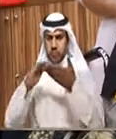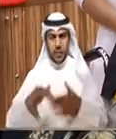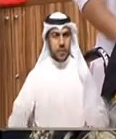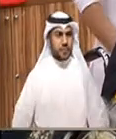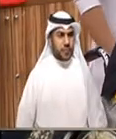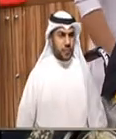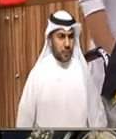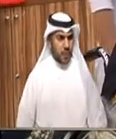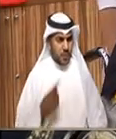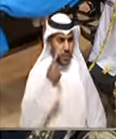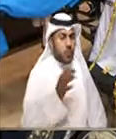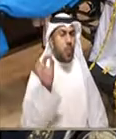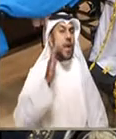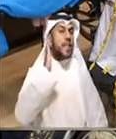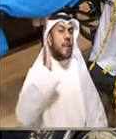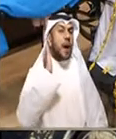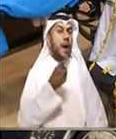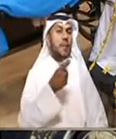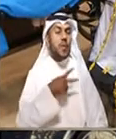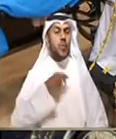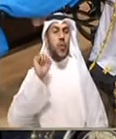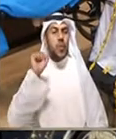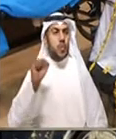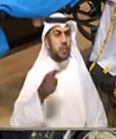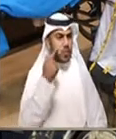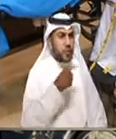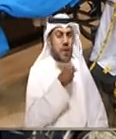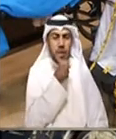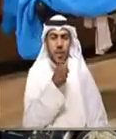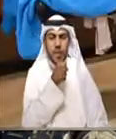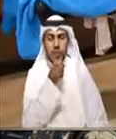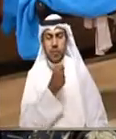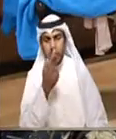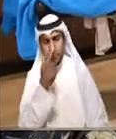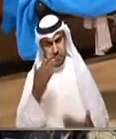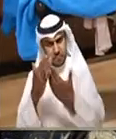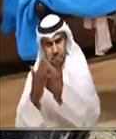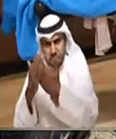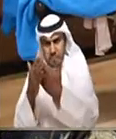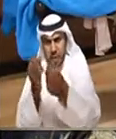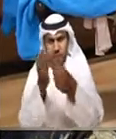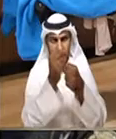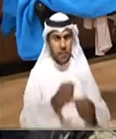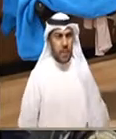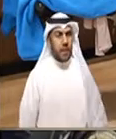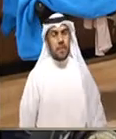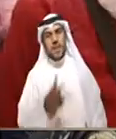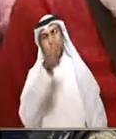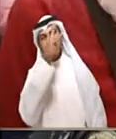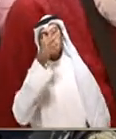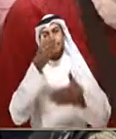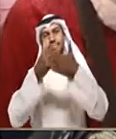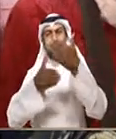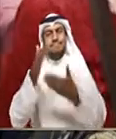الاجتماعية في منطقة السليبيخات تقدم أفضل الخدمات الشاملة، ولكن عندما ننظر إلى المبنى نجده متهالكا نوعا